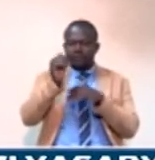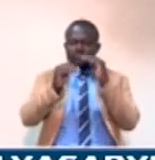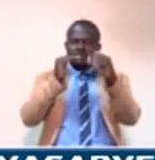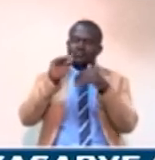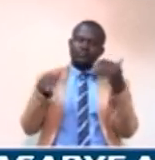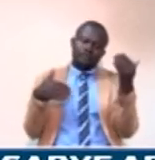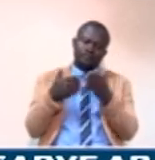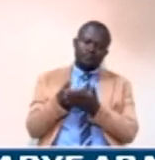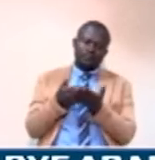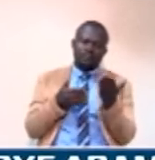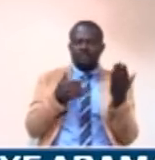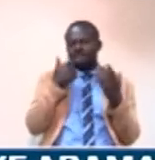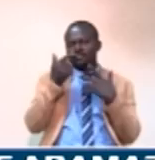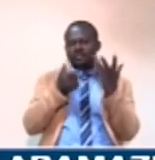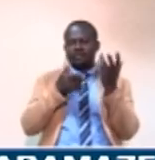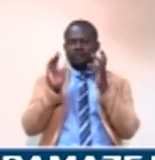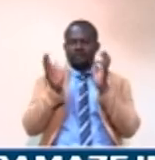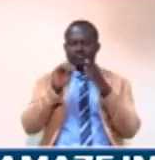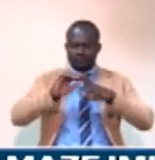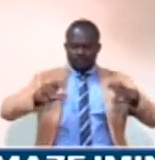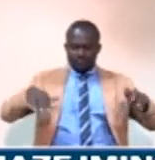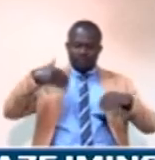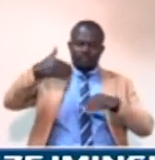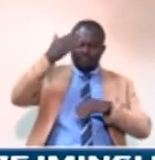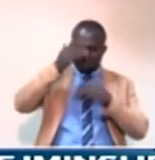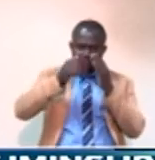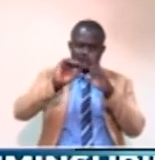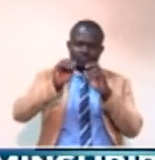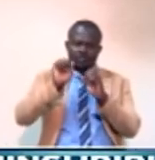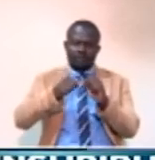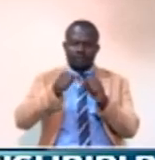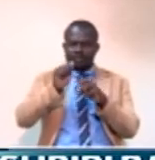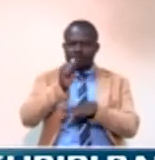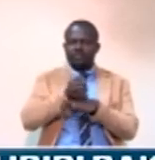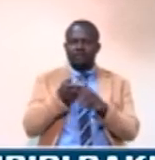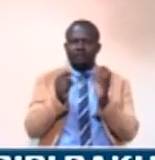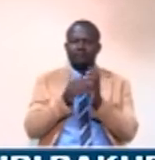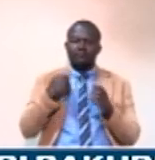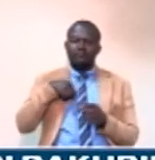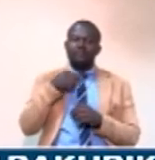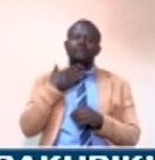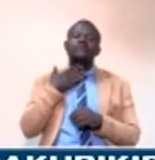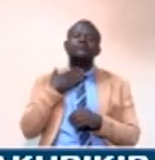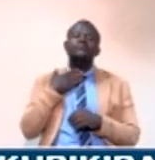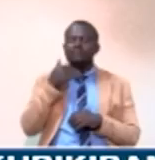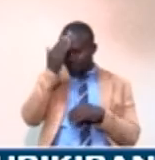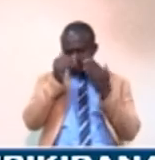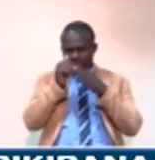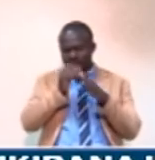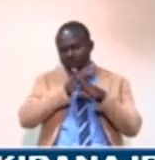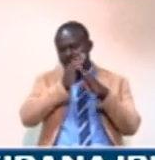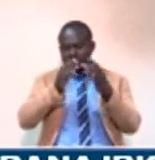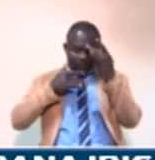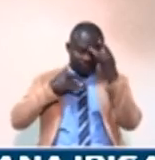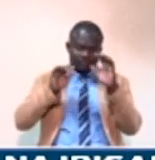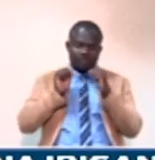zose. Hari ibipimo biba bisesengurwa buri kanya kugira ngo ingamba zibe zafatwa. Ariko icyo twifuza, kuko mu kurwanya kino cyorezo